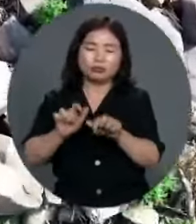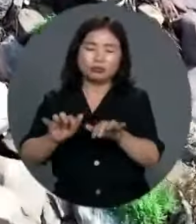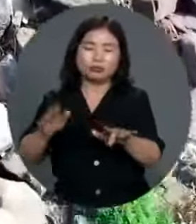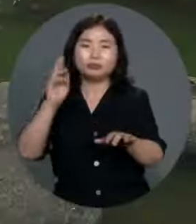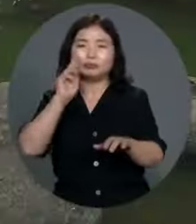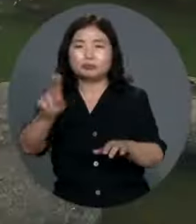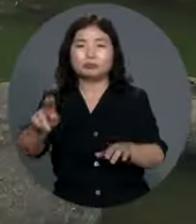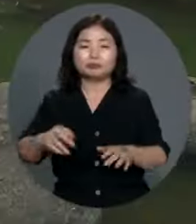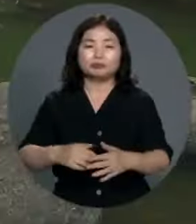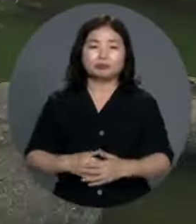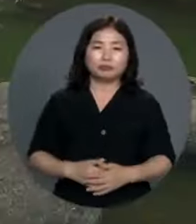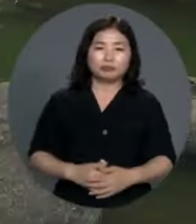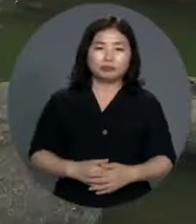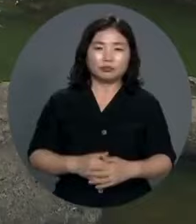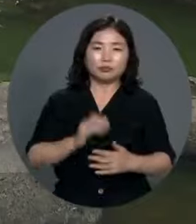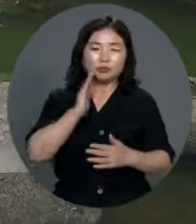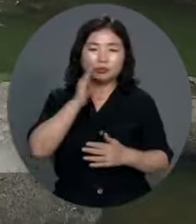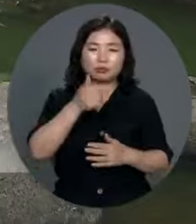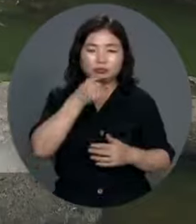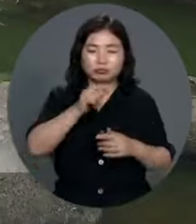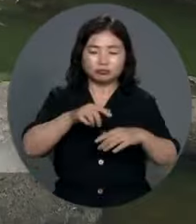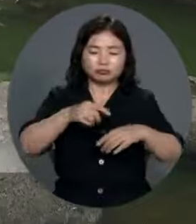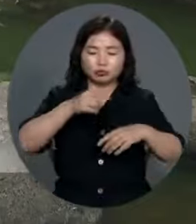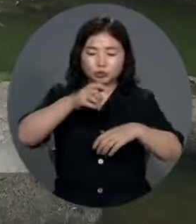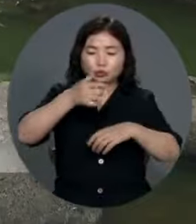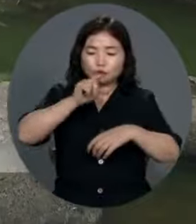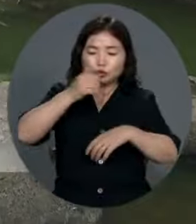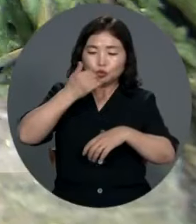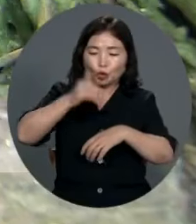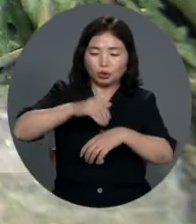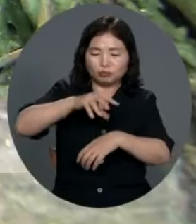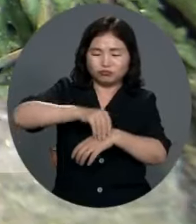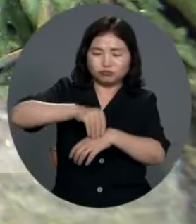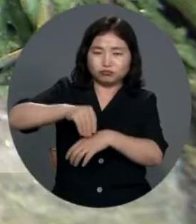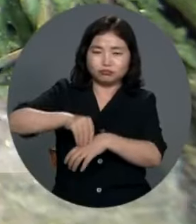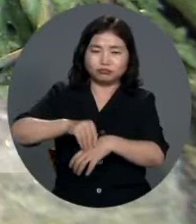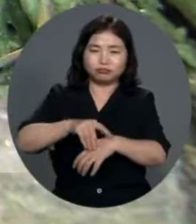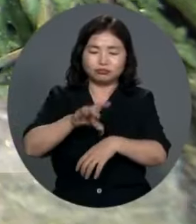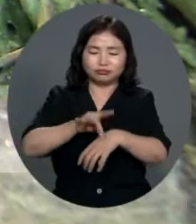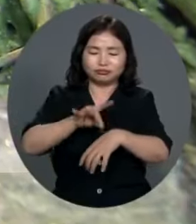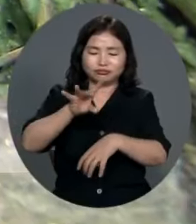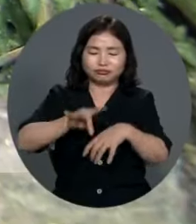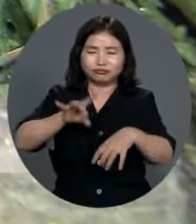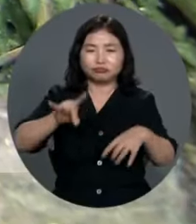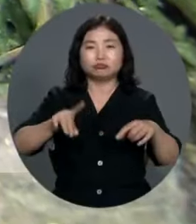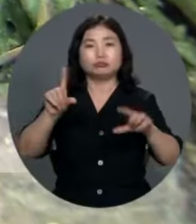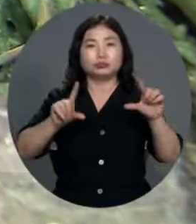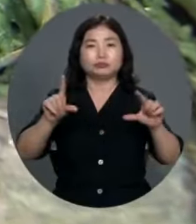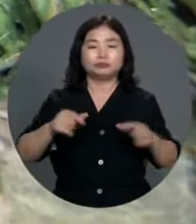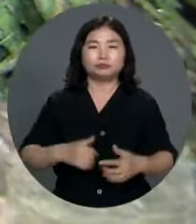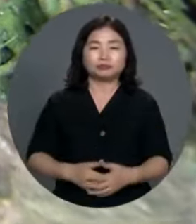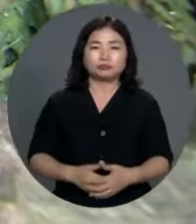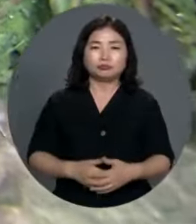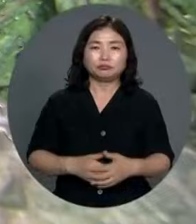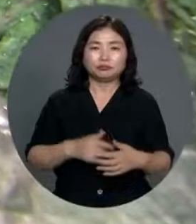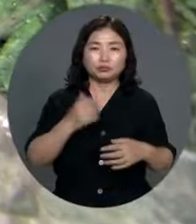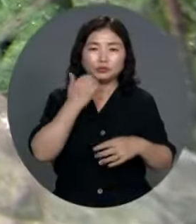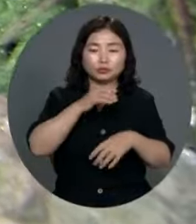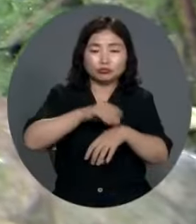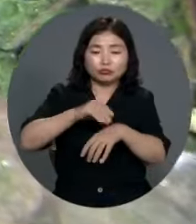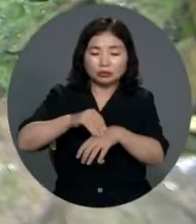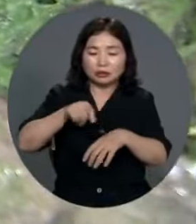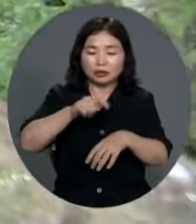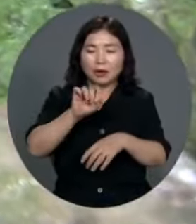있습니다. 녹색 물질이 달라붙어 덩어리째 마르고 있는 돌멩이도 쉽게 목격됩니다. 이 녹색